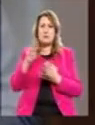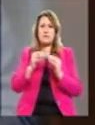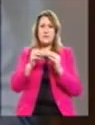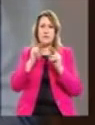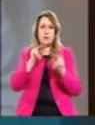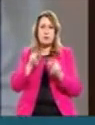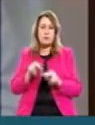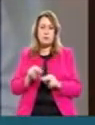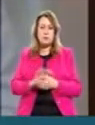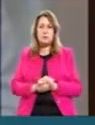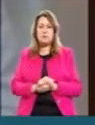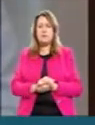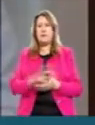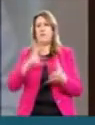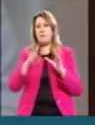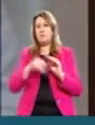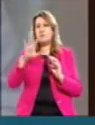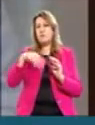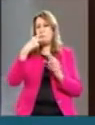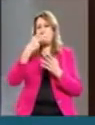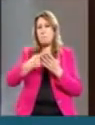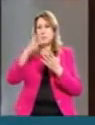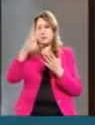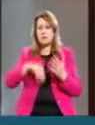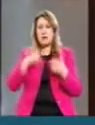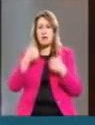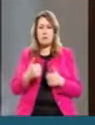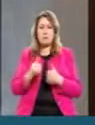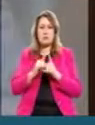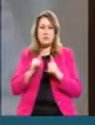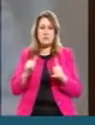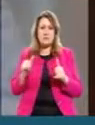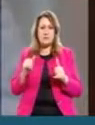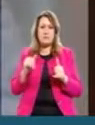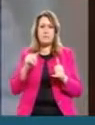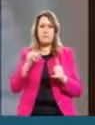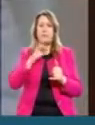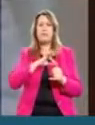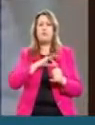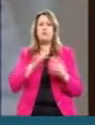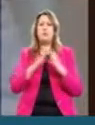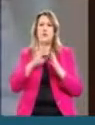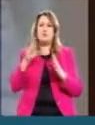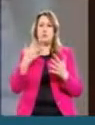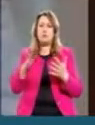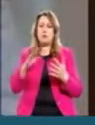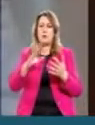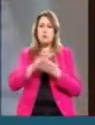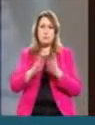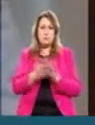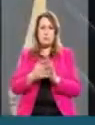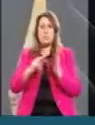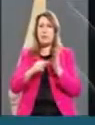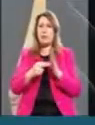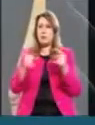особом контроле. В целом, все показатели показывают нам хорошую динамику развития. По вводу жилья мы все уже расписали. До конца года у нас